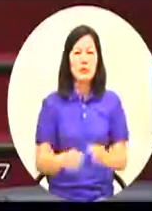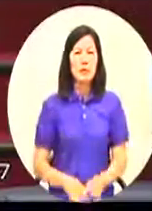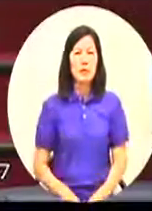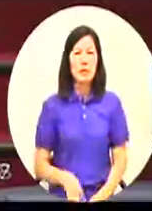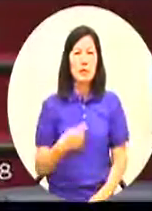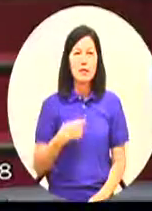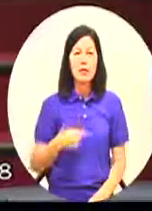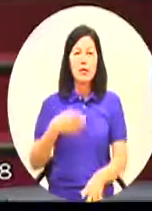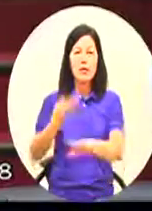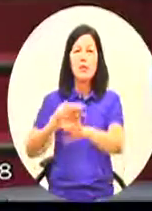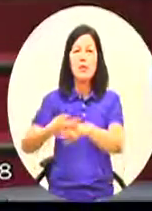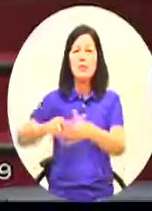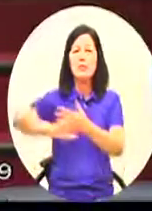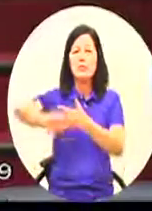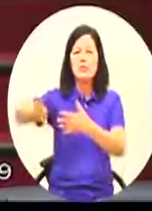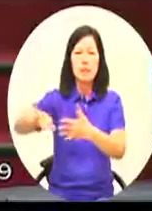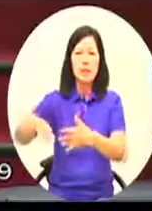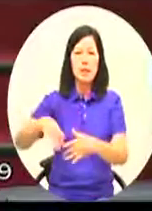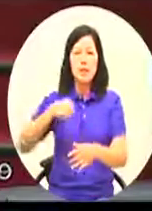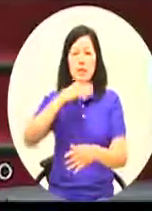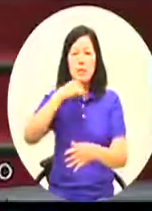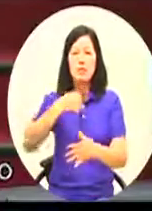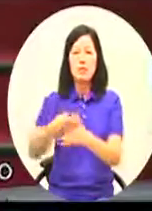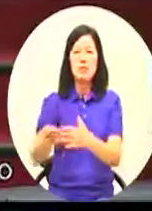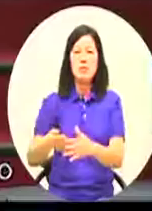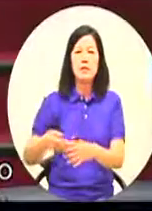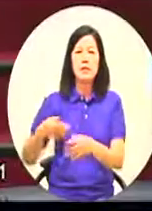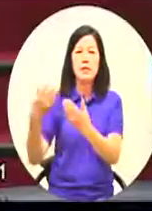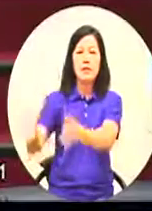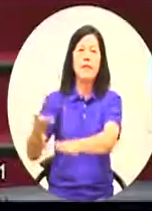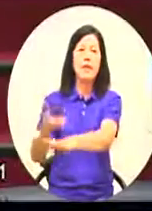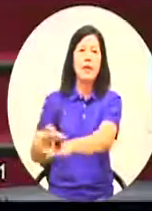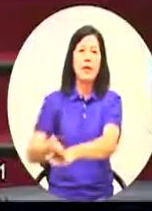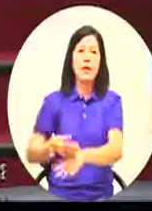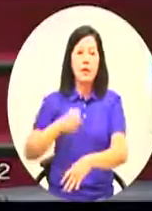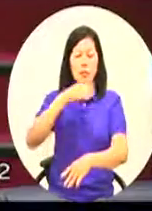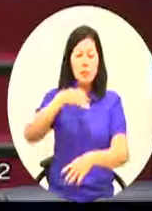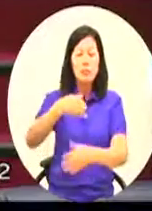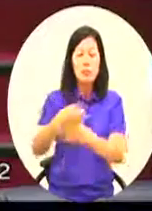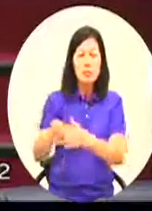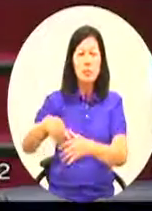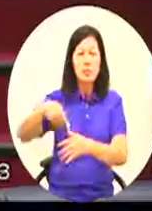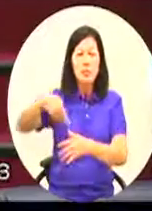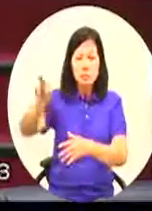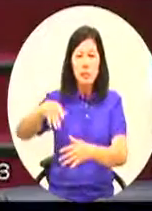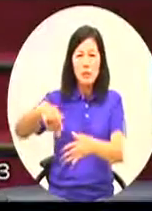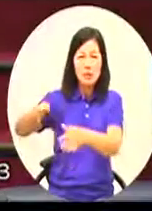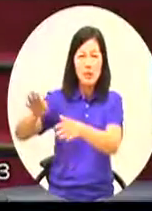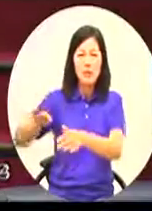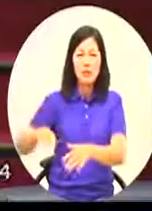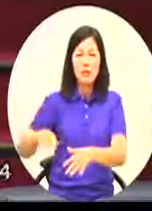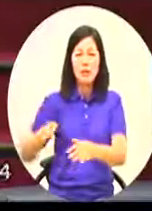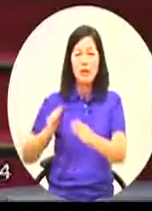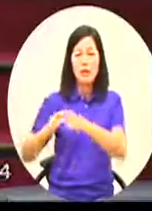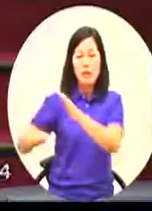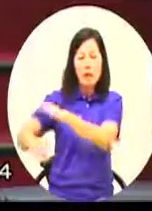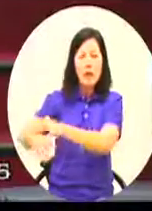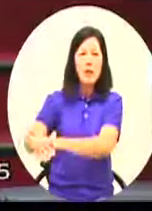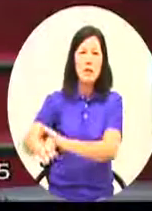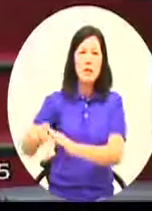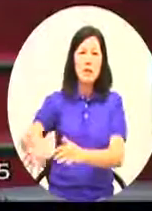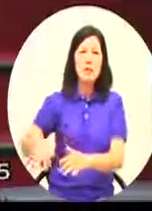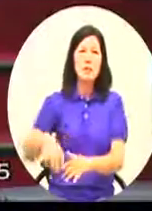给我们放到屏东县嘛，用这样的方式对待我们的话，我们可以到屏东县啊，最起码屏东县在我们隔壁嘛，因为你们没有照顾我们